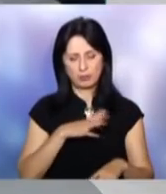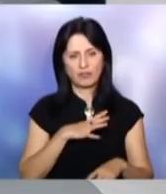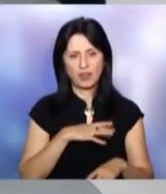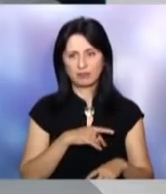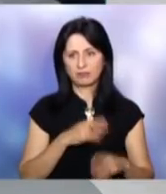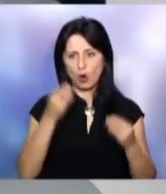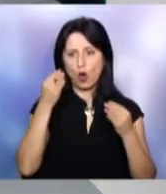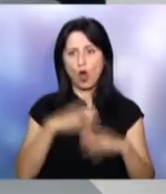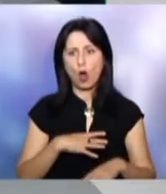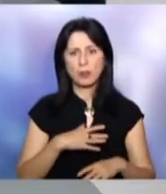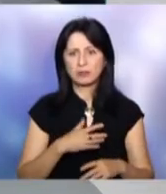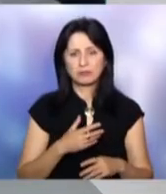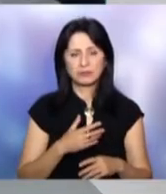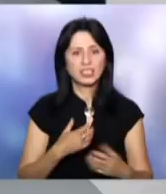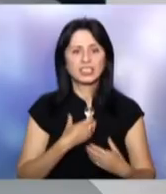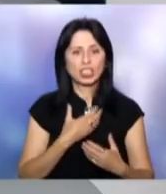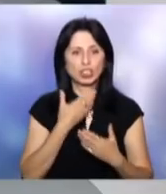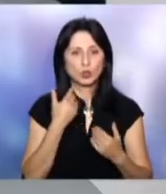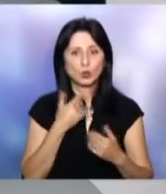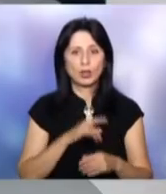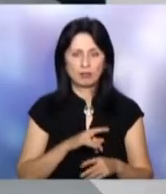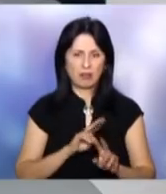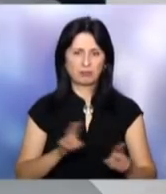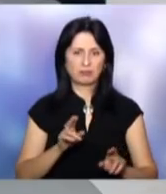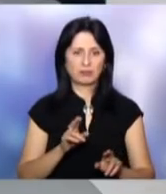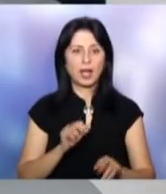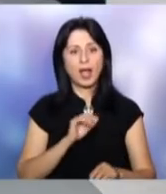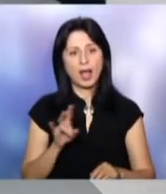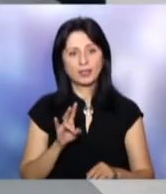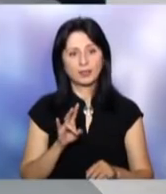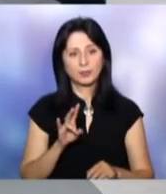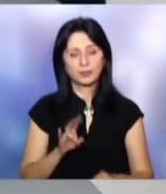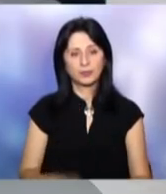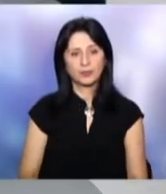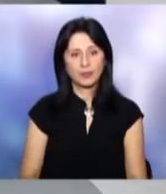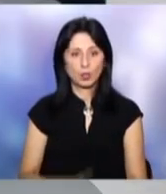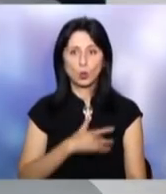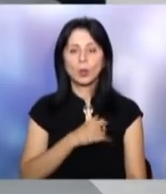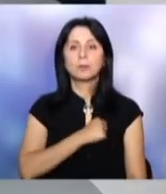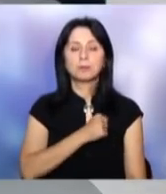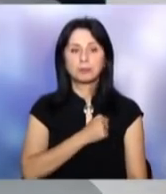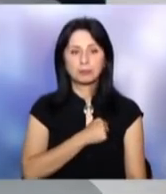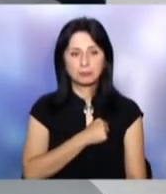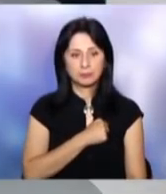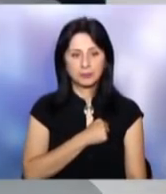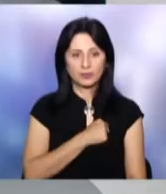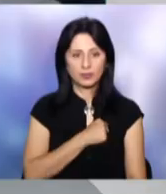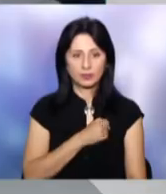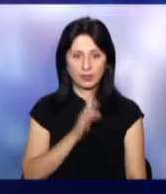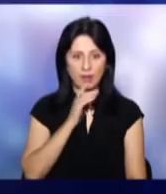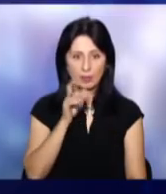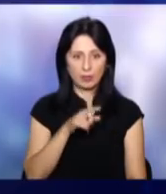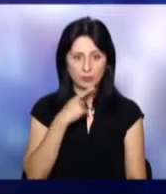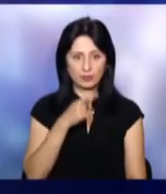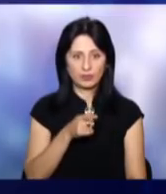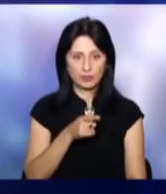არც თუ ისე საშიშია განსხვავებით თქვათ ფრენისგან. ან მაგალითად გული უჩქარდებოდა, როგორც ქალბატონ ნათია